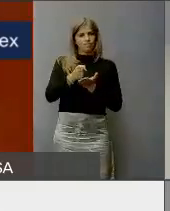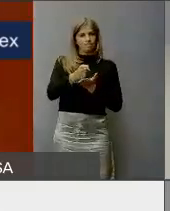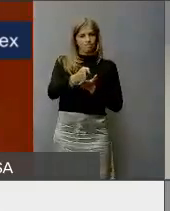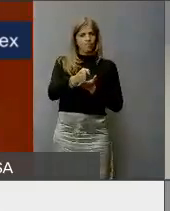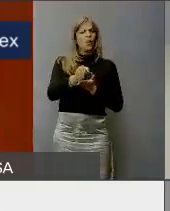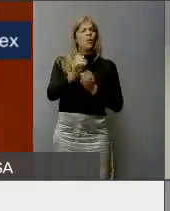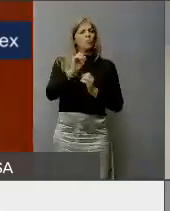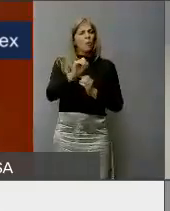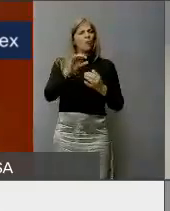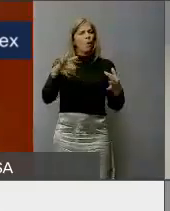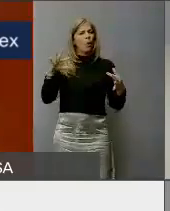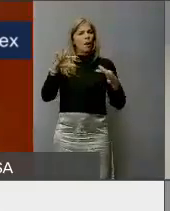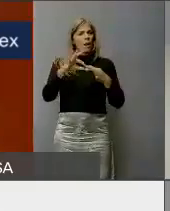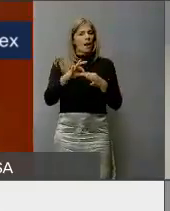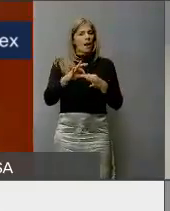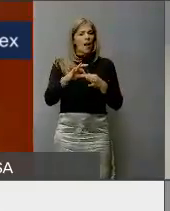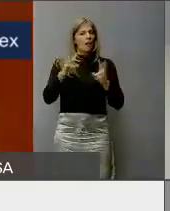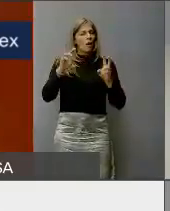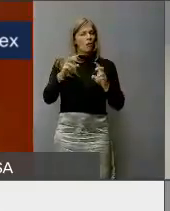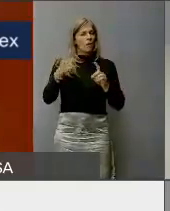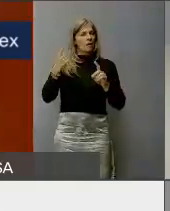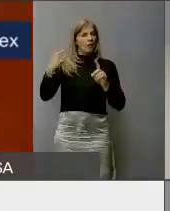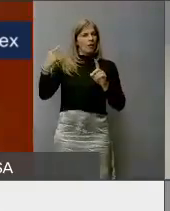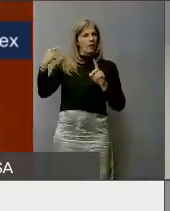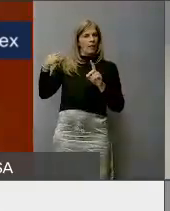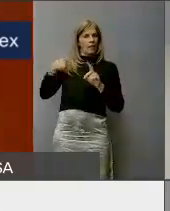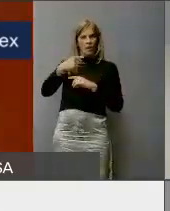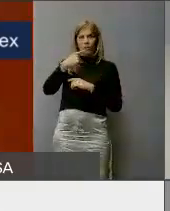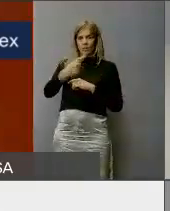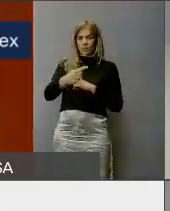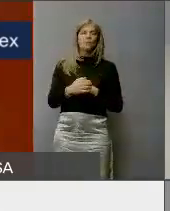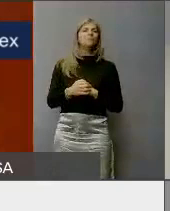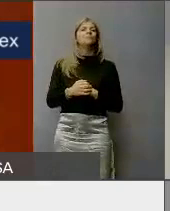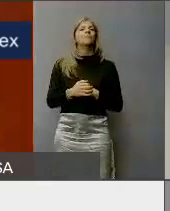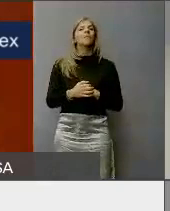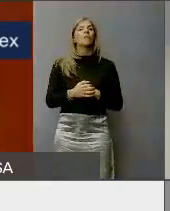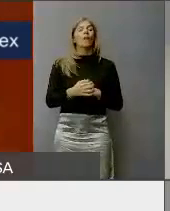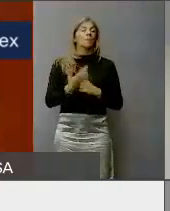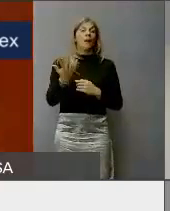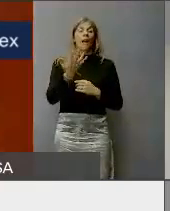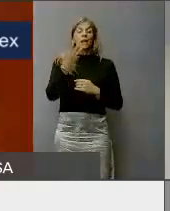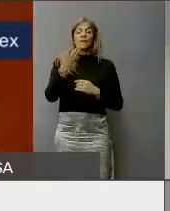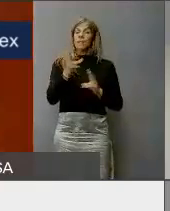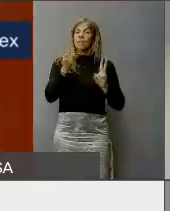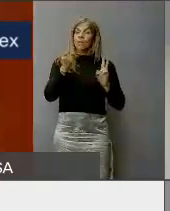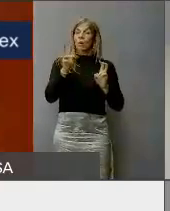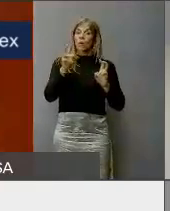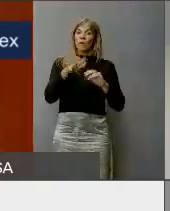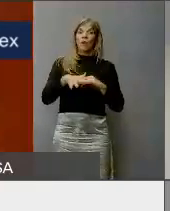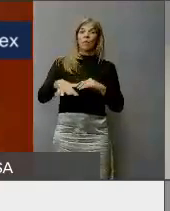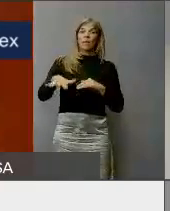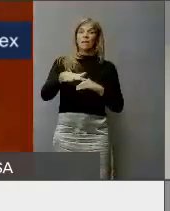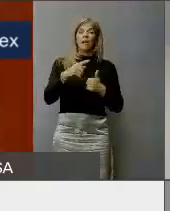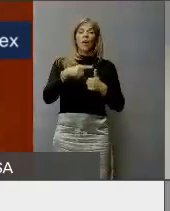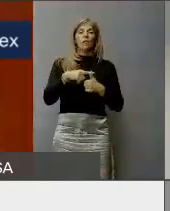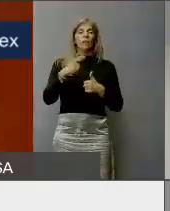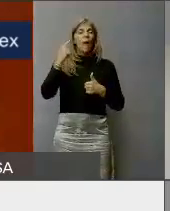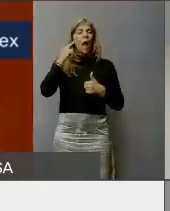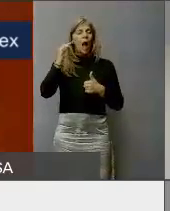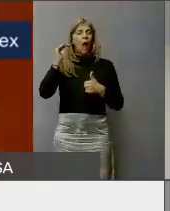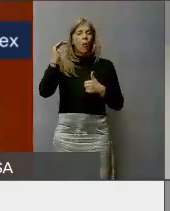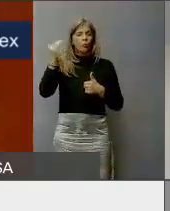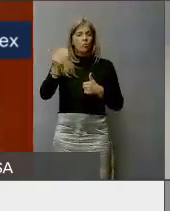che ho appena citato tra le tematiche ambientali importante e l'acustica le